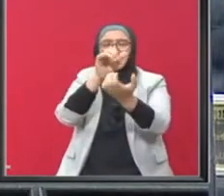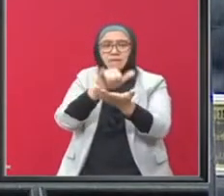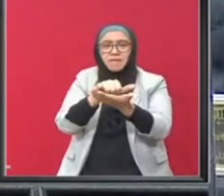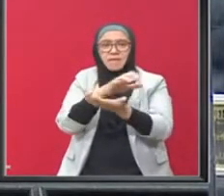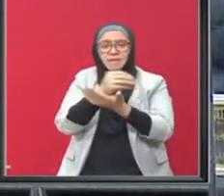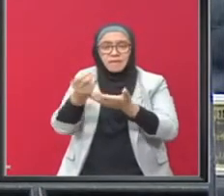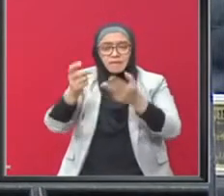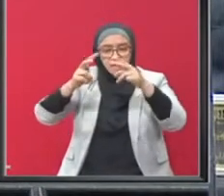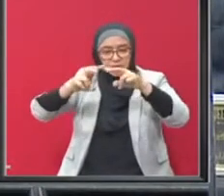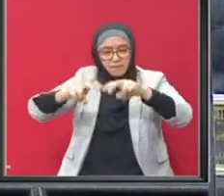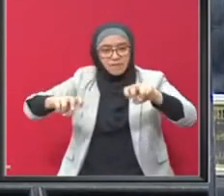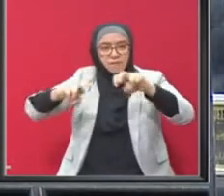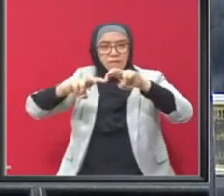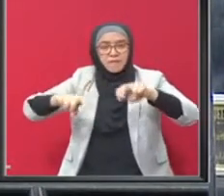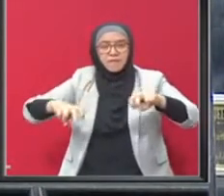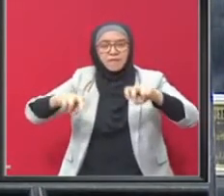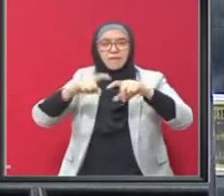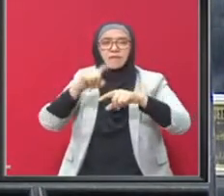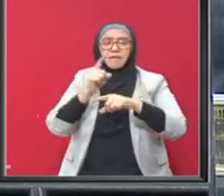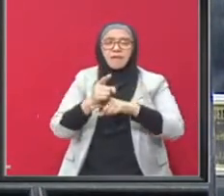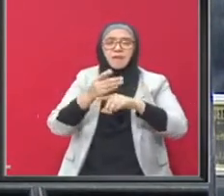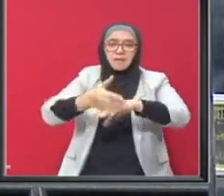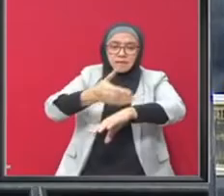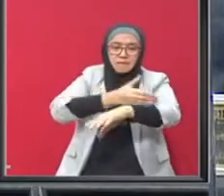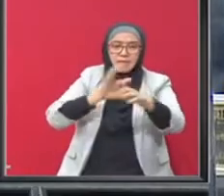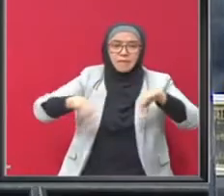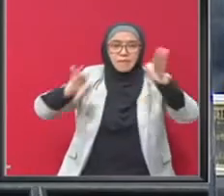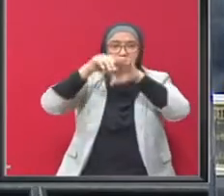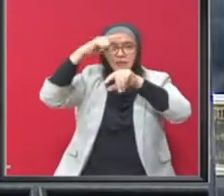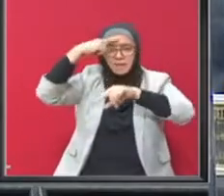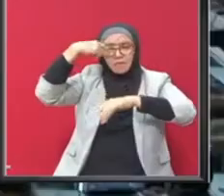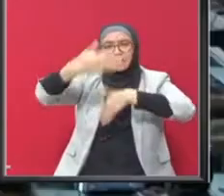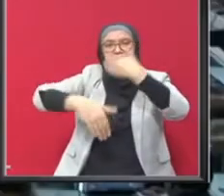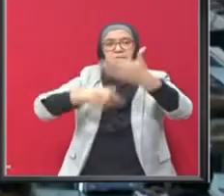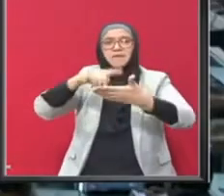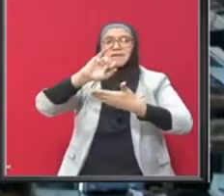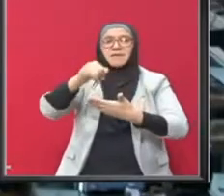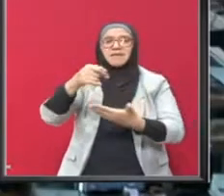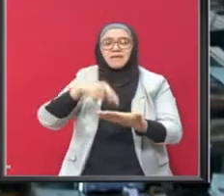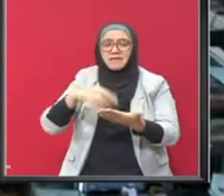Devina peperangan penting dalam melaksanakan proyek Bekasi retaildiv.com awakmu no